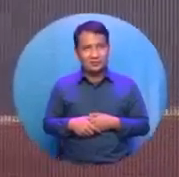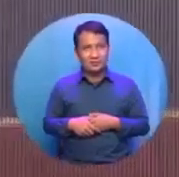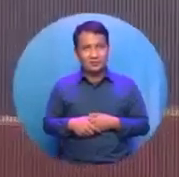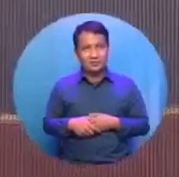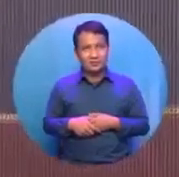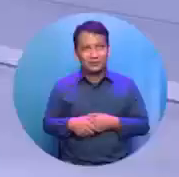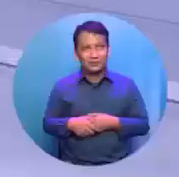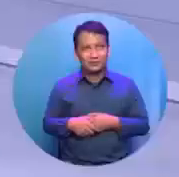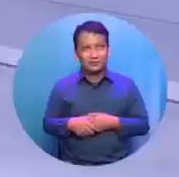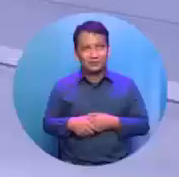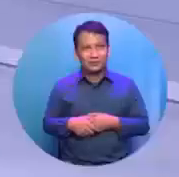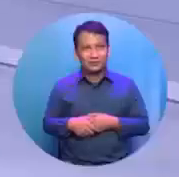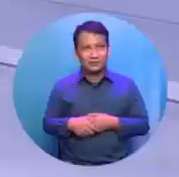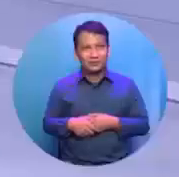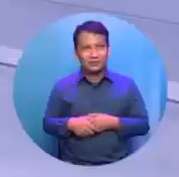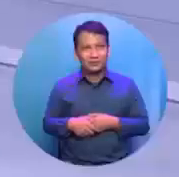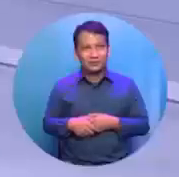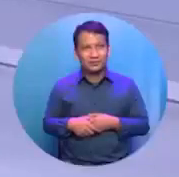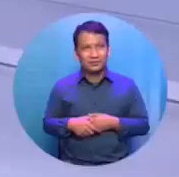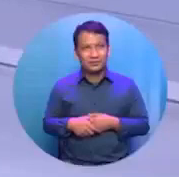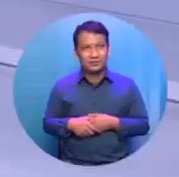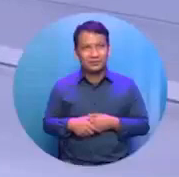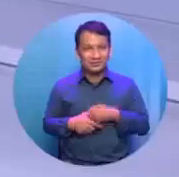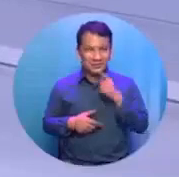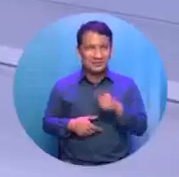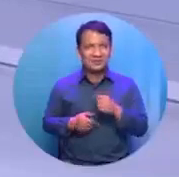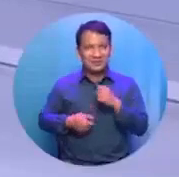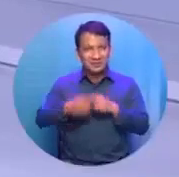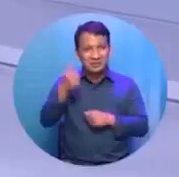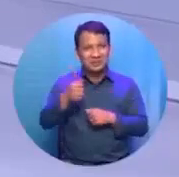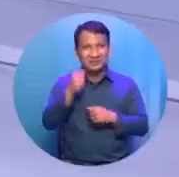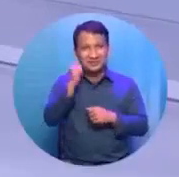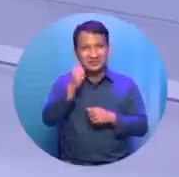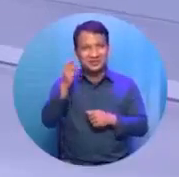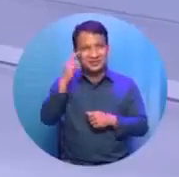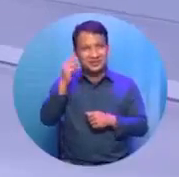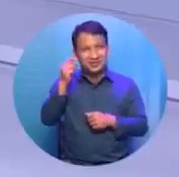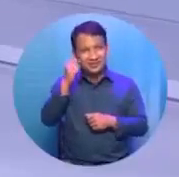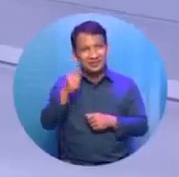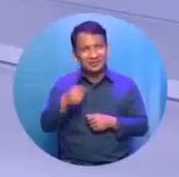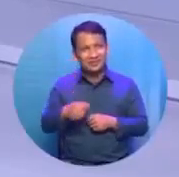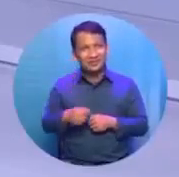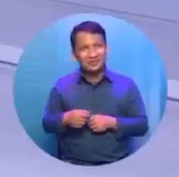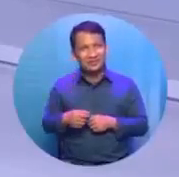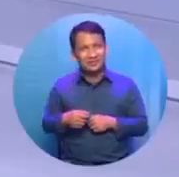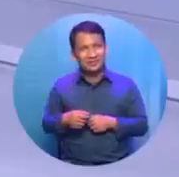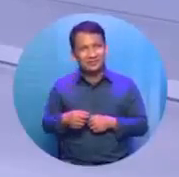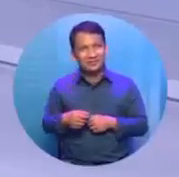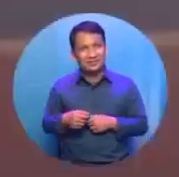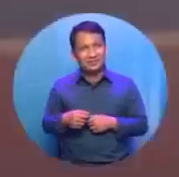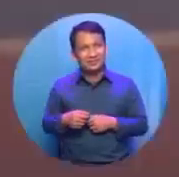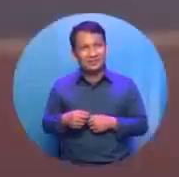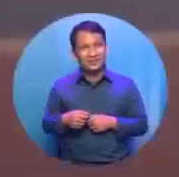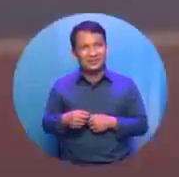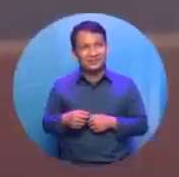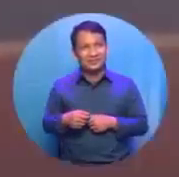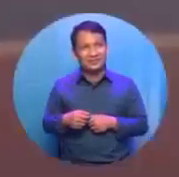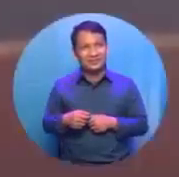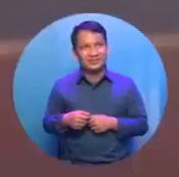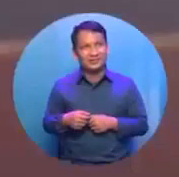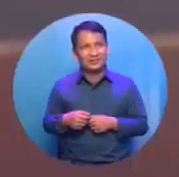siya. Di ka iiwanan, sigurado ko yun. Sarap ito for an action, tool for